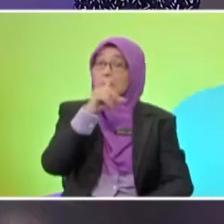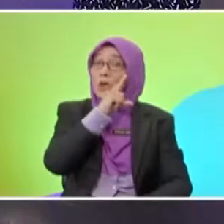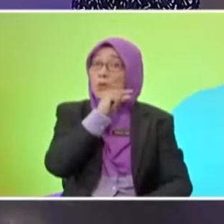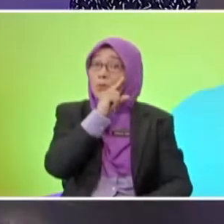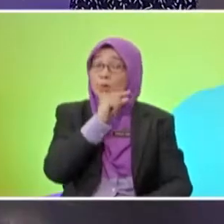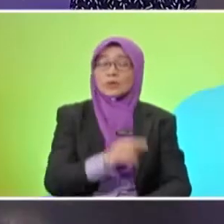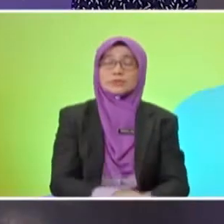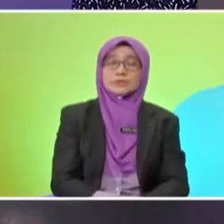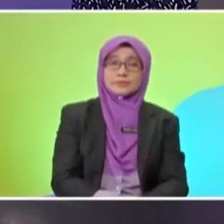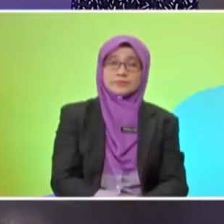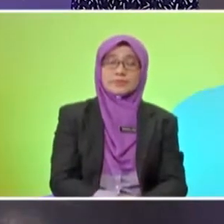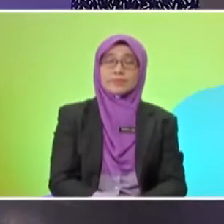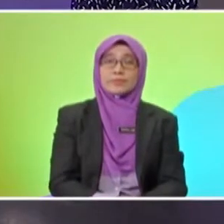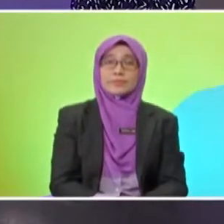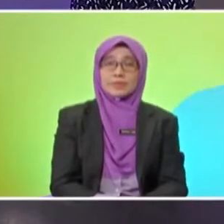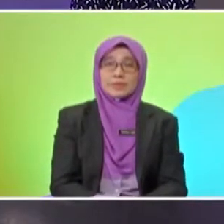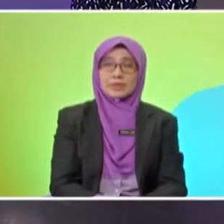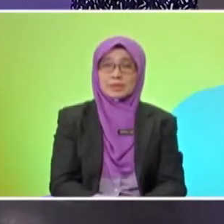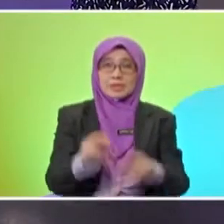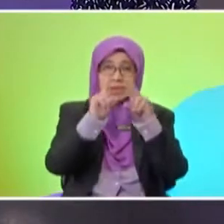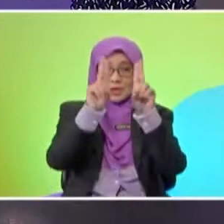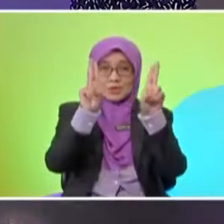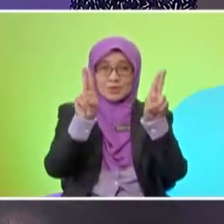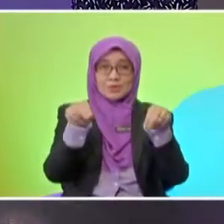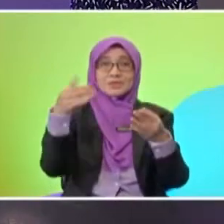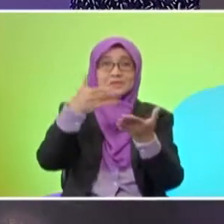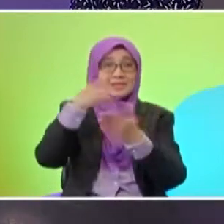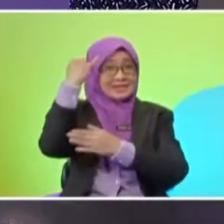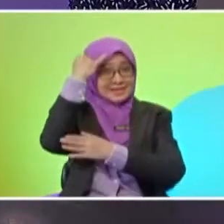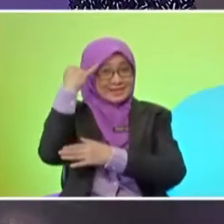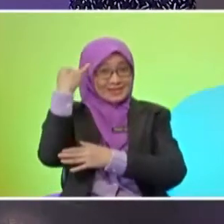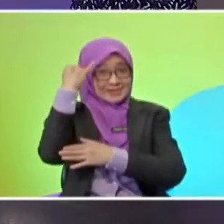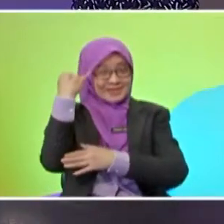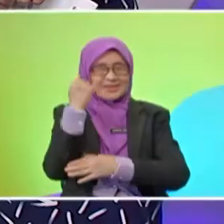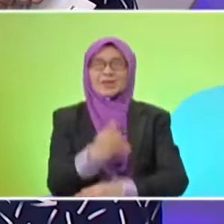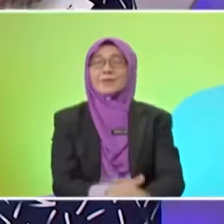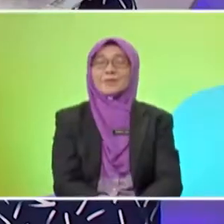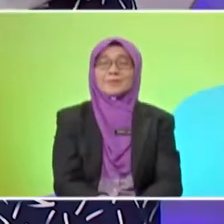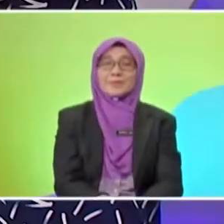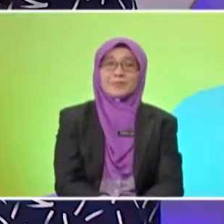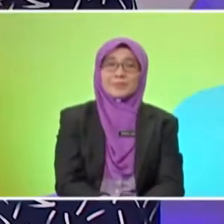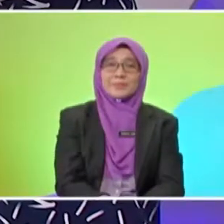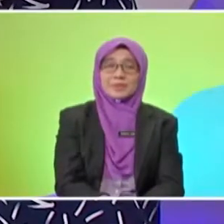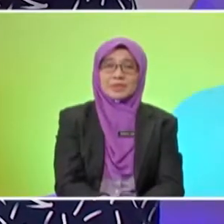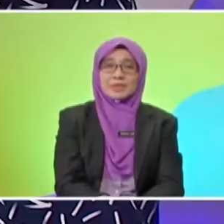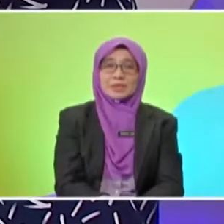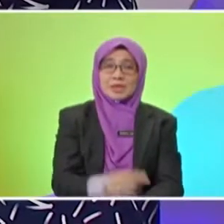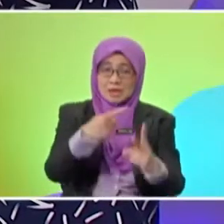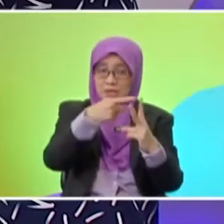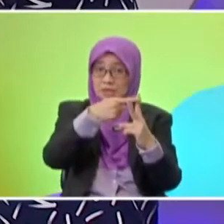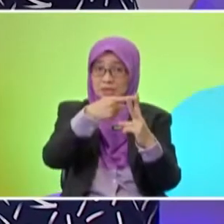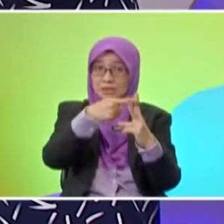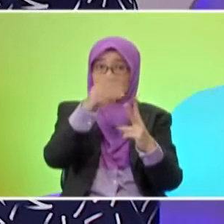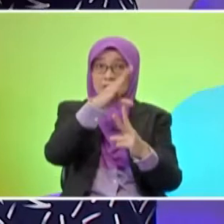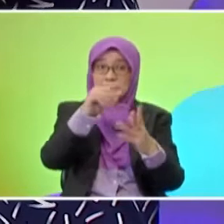Oke kuna uji-uji Ivana gizi lagi kencang kain ah Oke tadi ngatain ta included in the